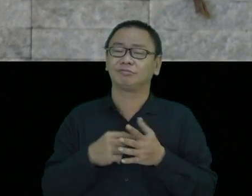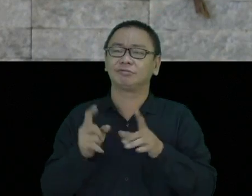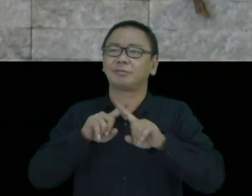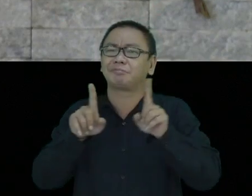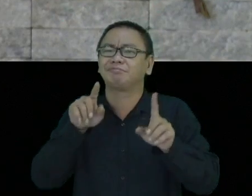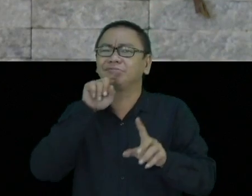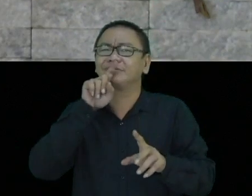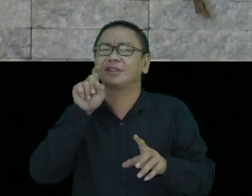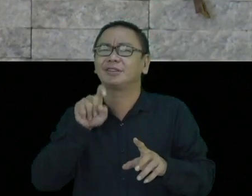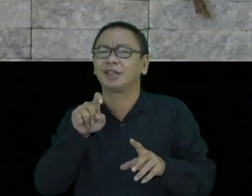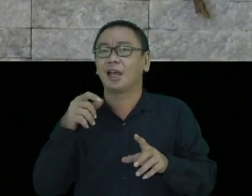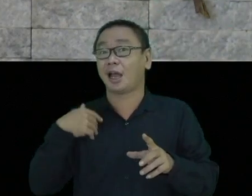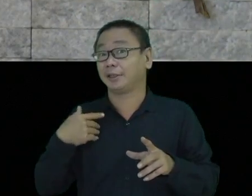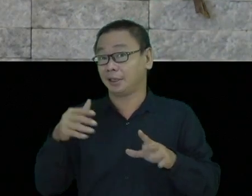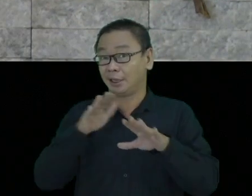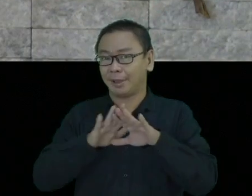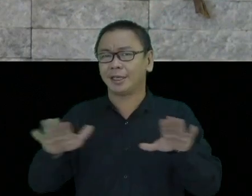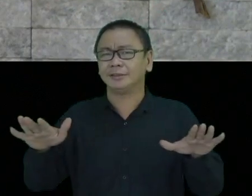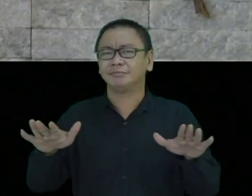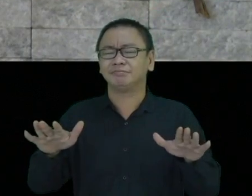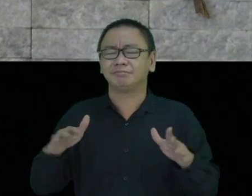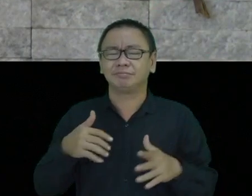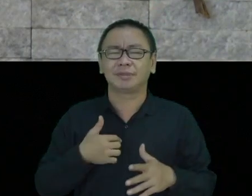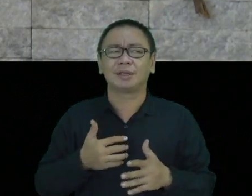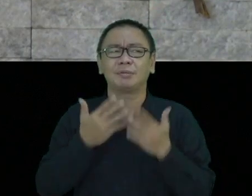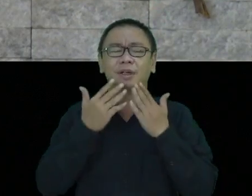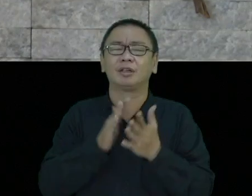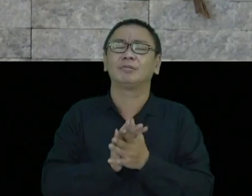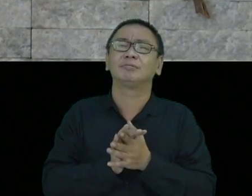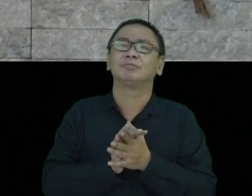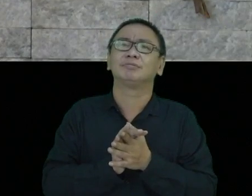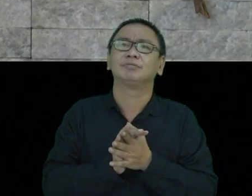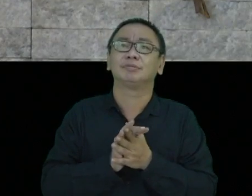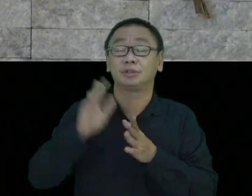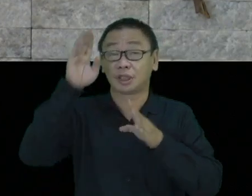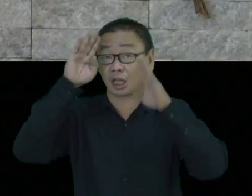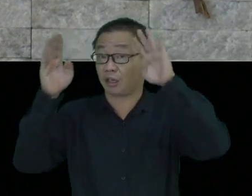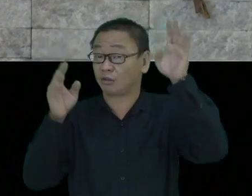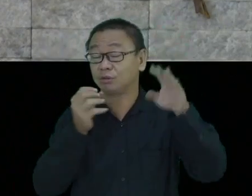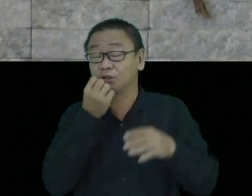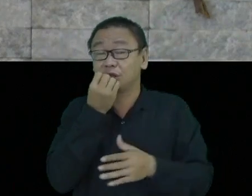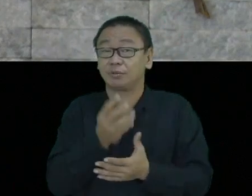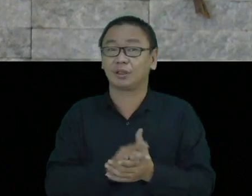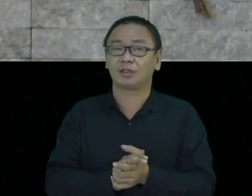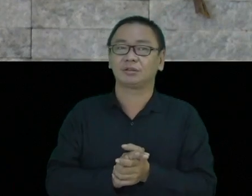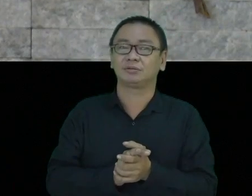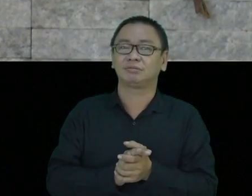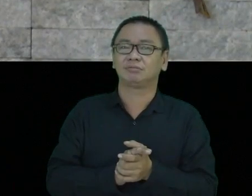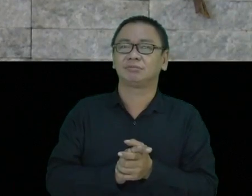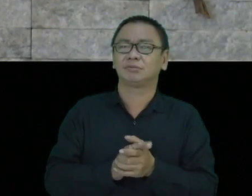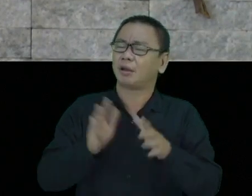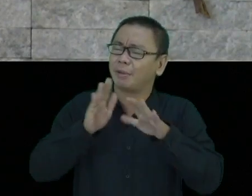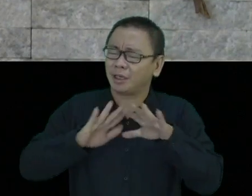menanyakan ada damai, saya berharap bahwa ketika shalom diucapkan, damai